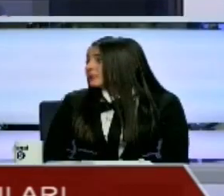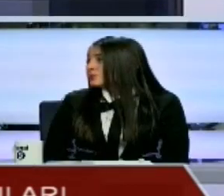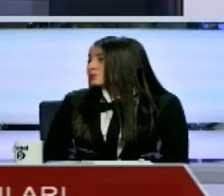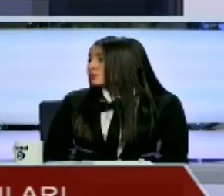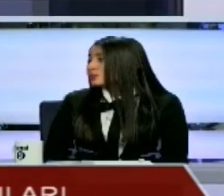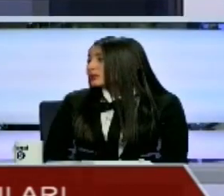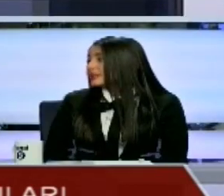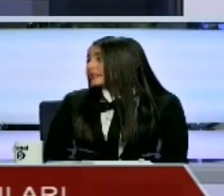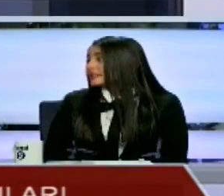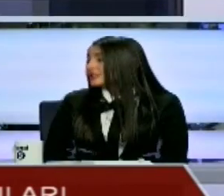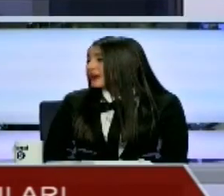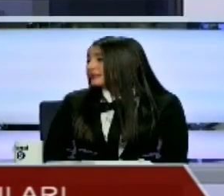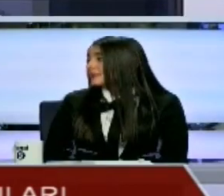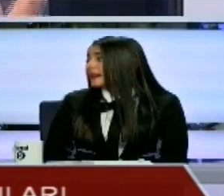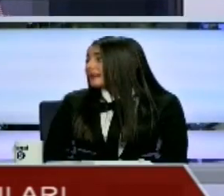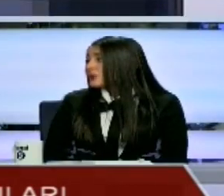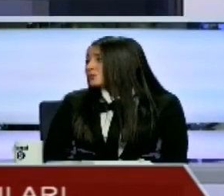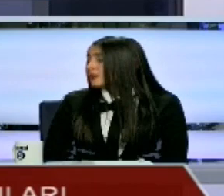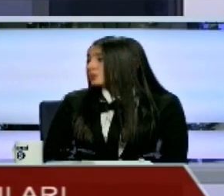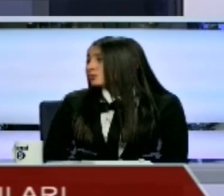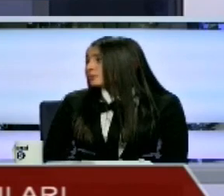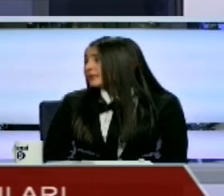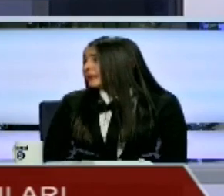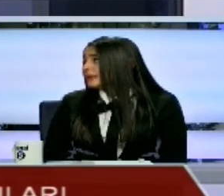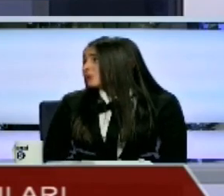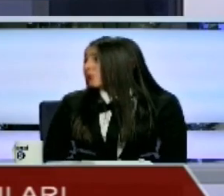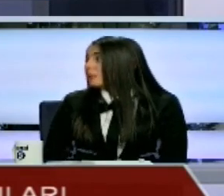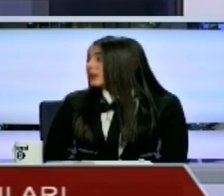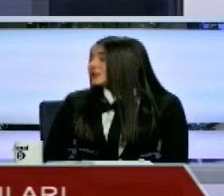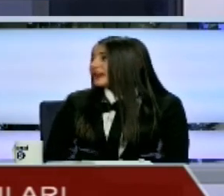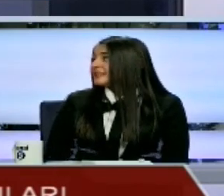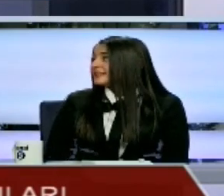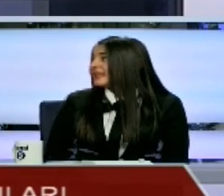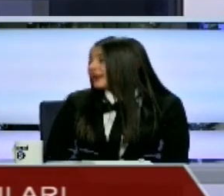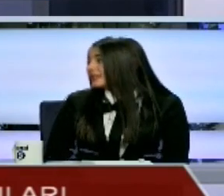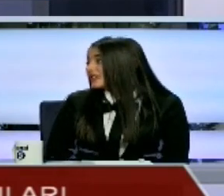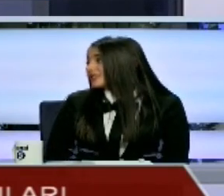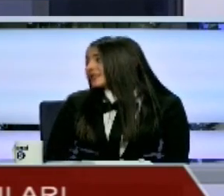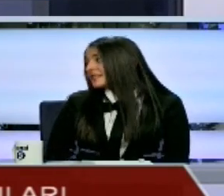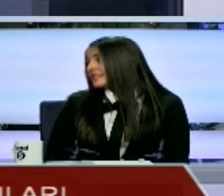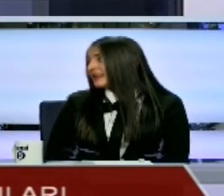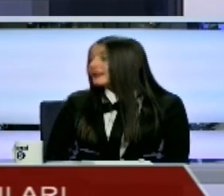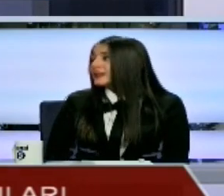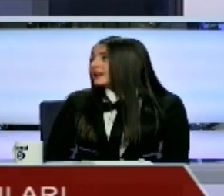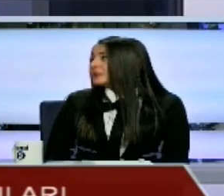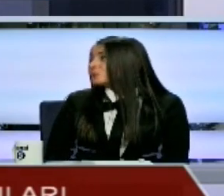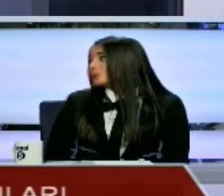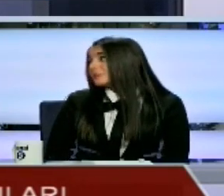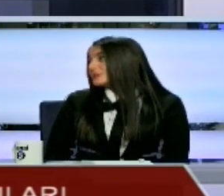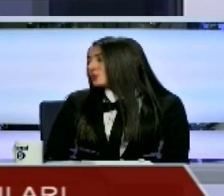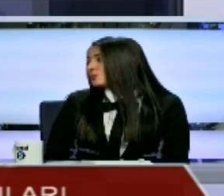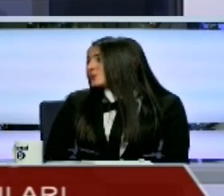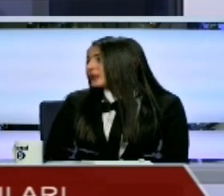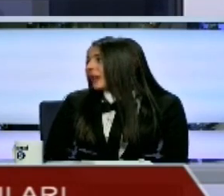yanlarında biliyorsunuz bir işaret dili bilen tercüman bulundurmaları gerekiyor. Ama işaret dili yaygınlaştırılırsa bu gibi